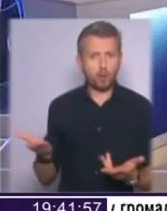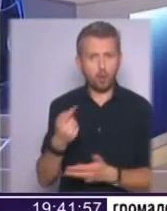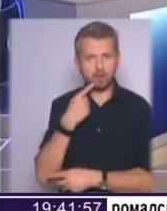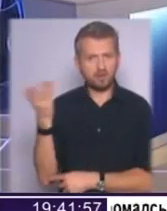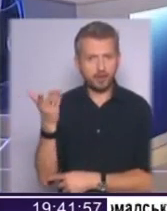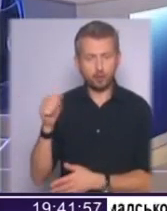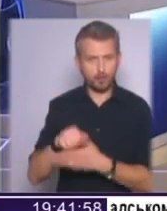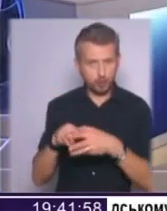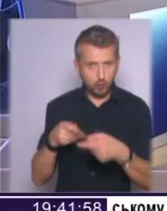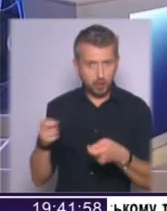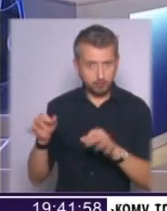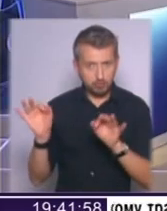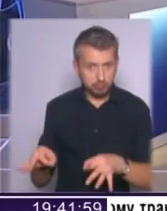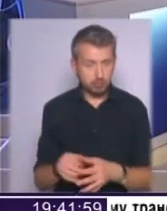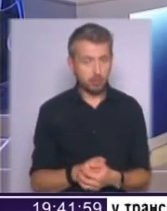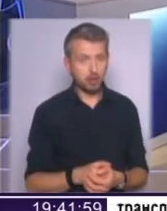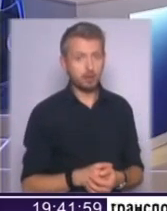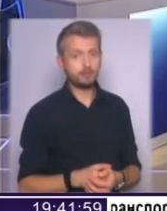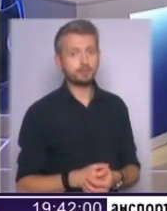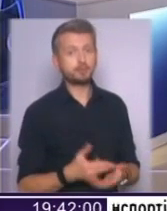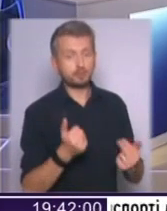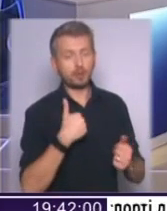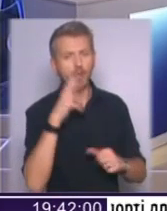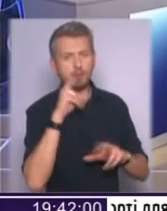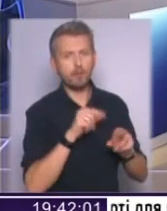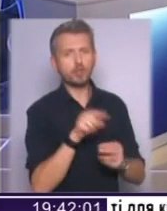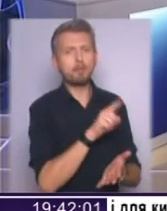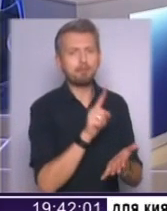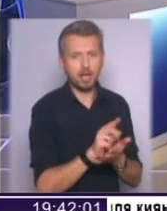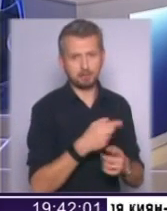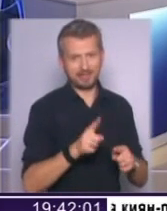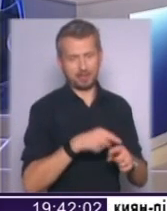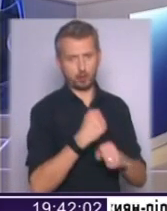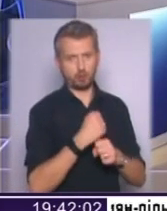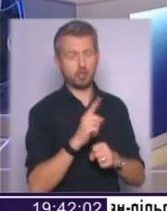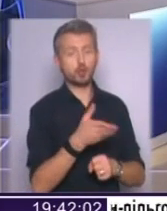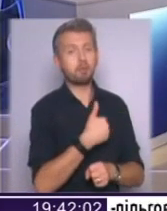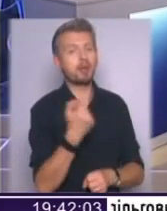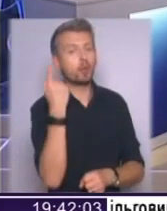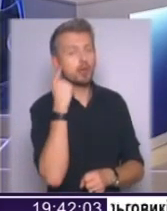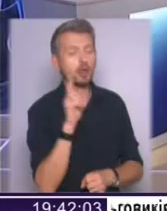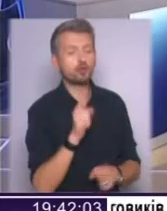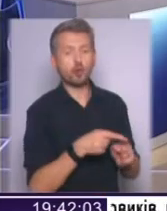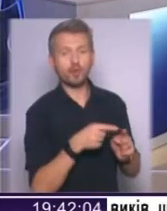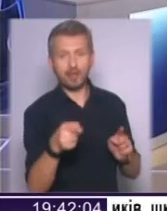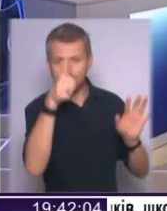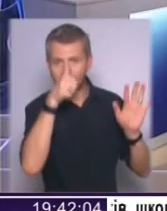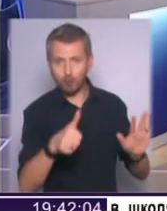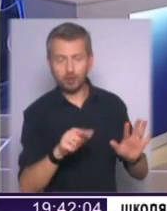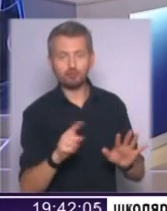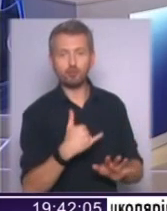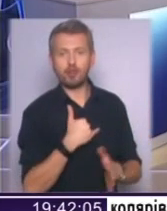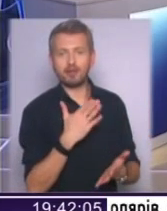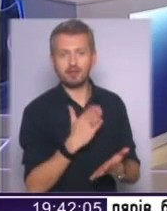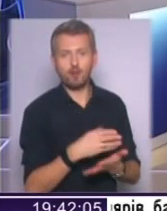звіту від уряду? Вони, я взагалі вважаю, що вони мали б це зробити. Мали б, так. Щоб ми взагалі почули, що за оці півроку, що у нас є